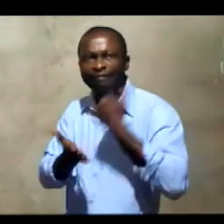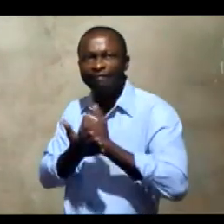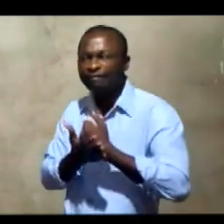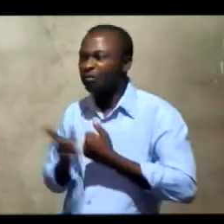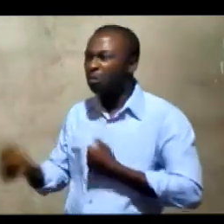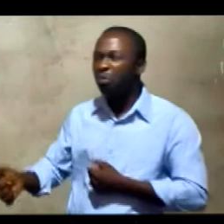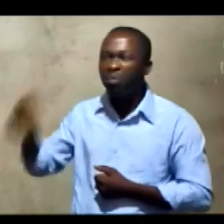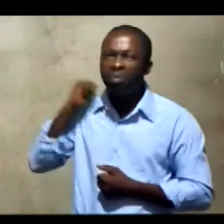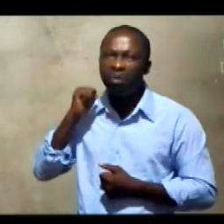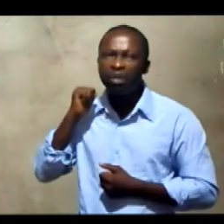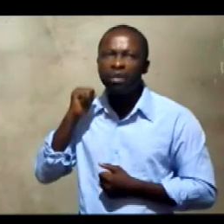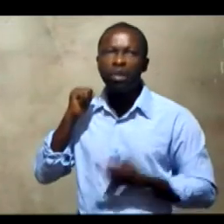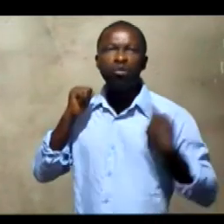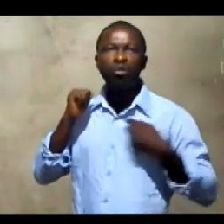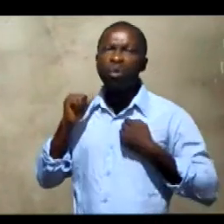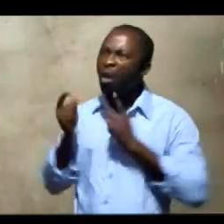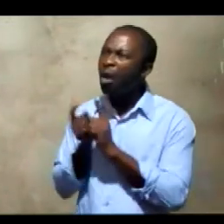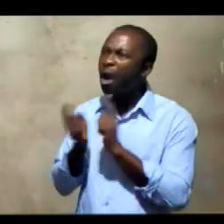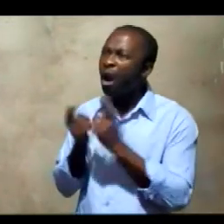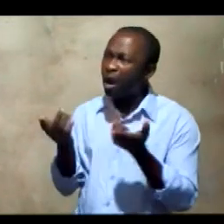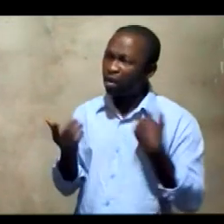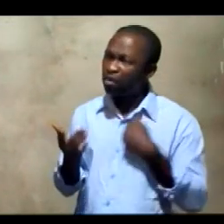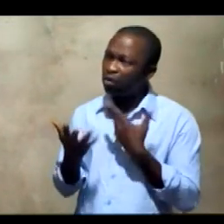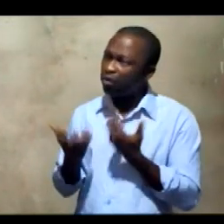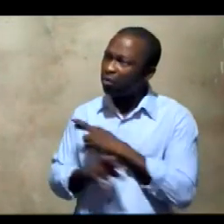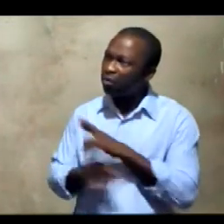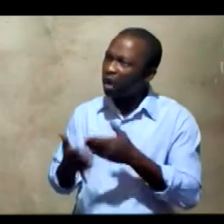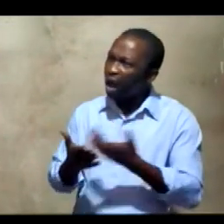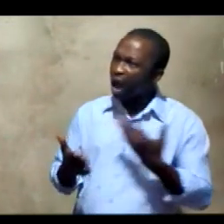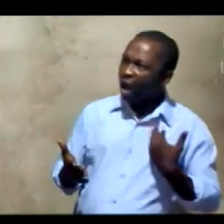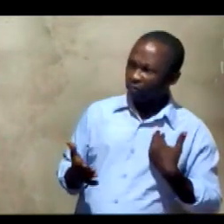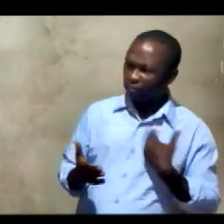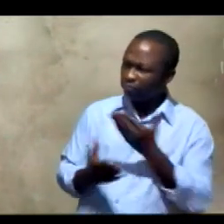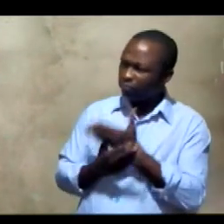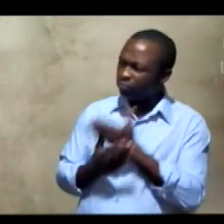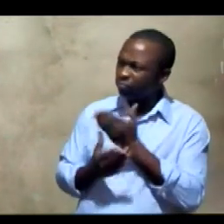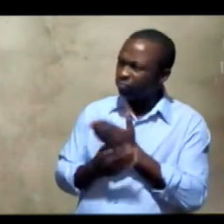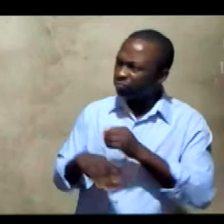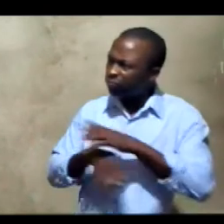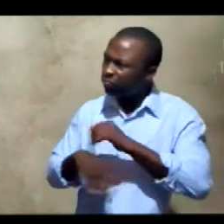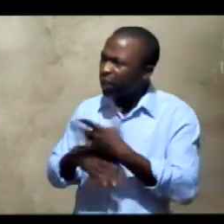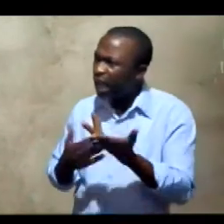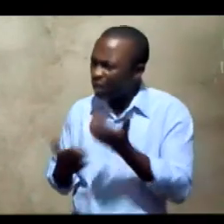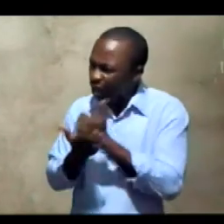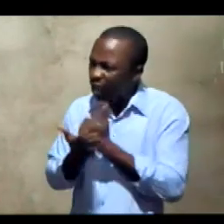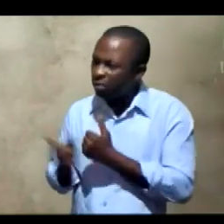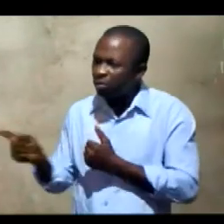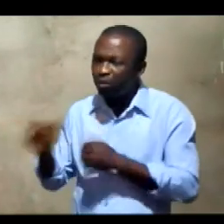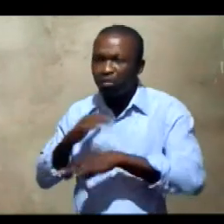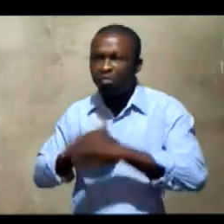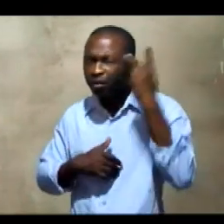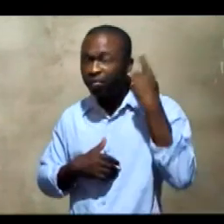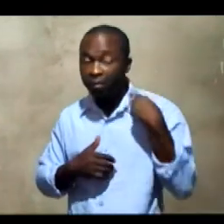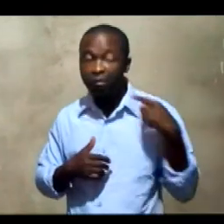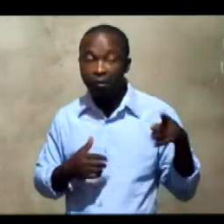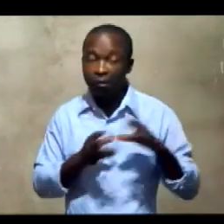parce que monsieur le sous-préfet refuse catégoriquement de signer les attestations. Une version balayée du revers de la main par le dit